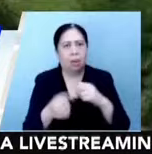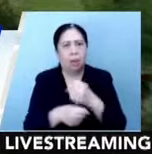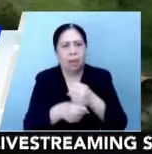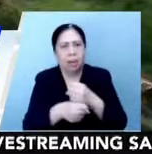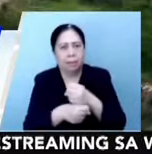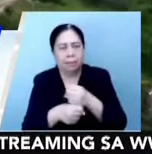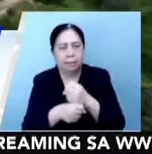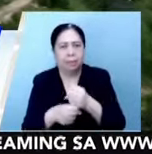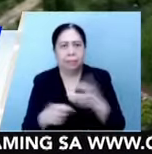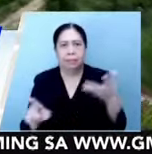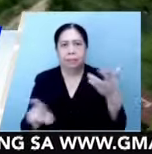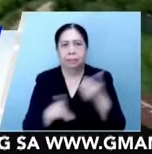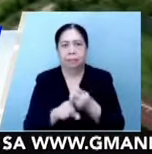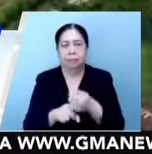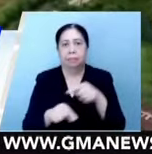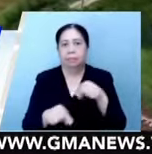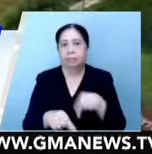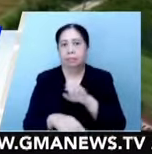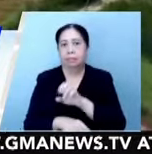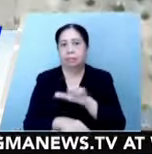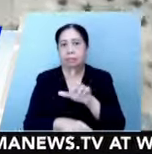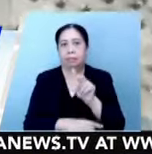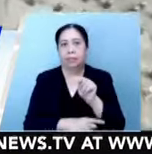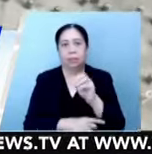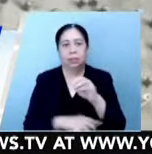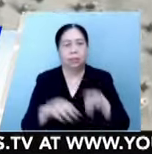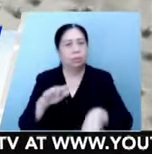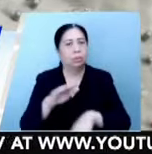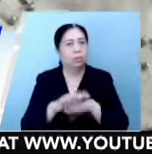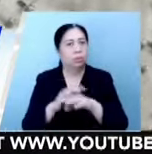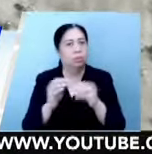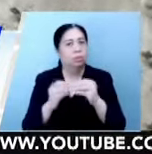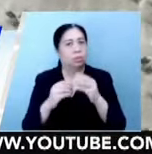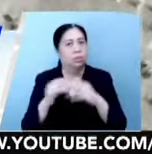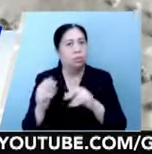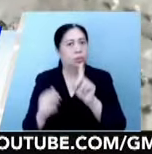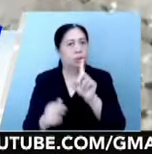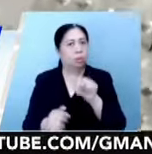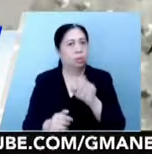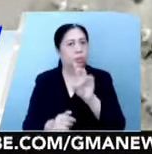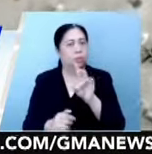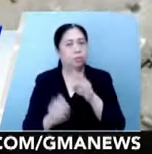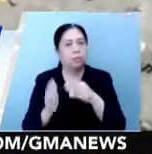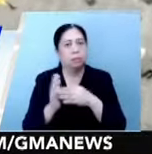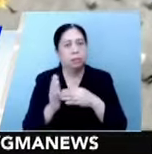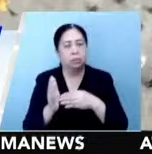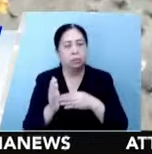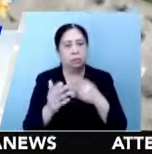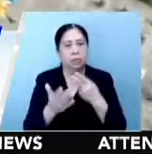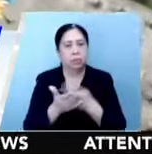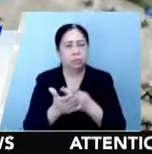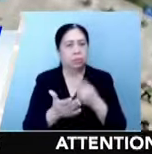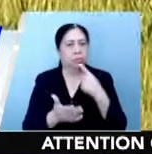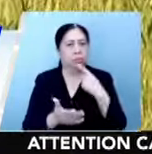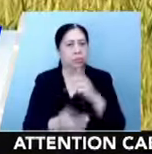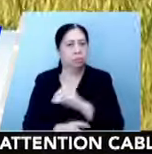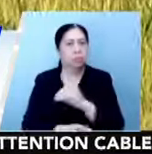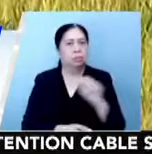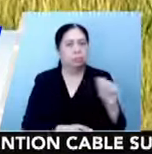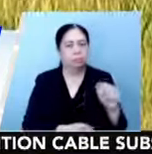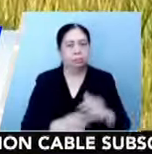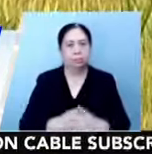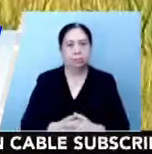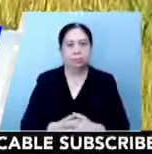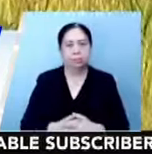sa palay dahil sa El Nino umabot na sa mahigit 1.7 billion pesos ayon sa Department of Agriculture.